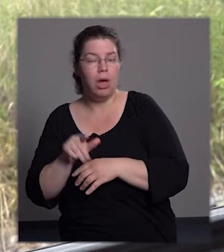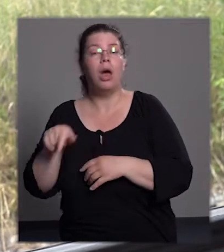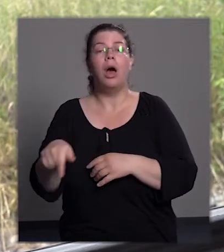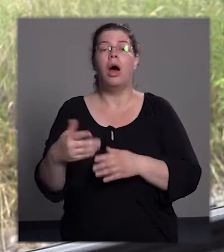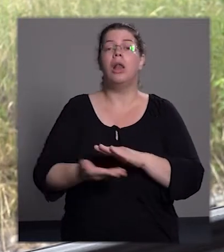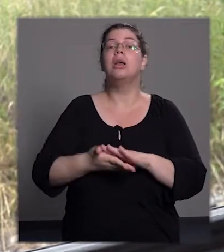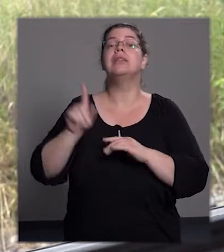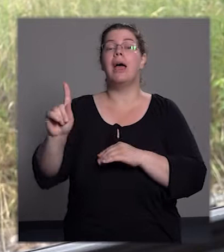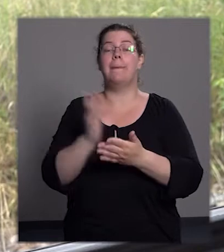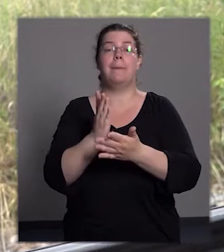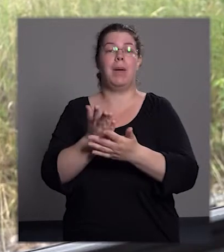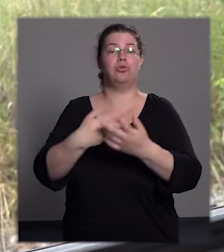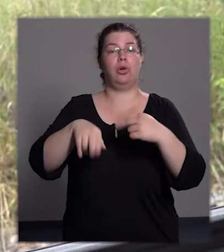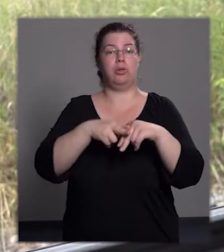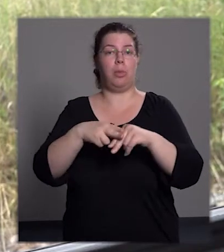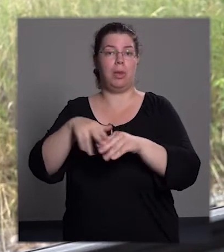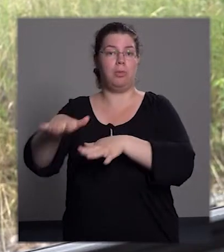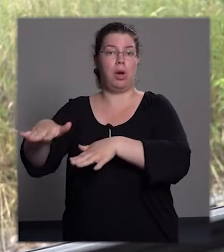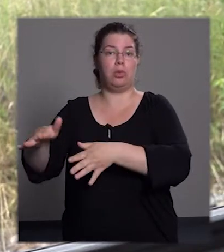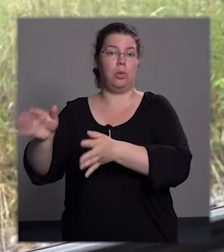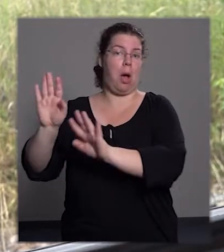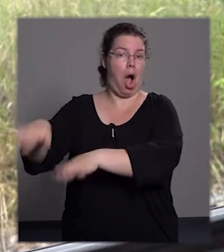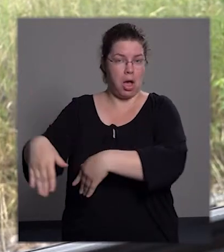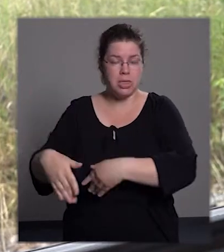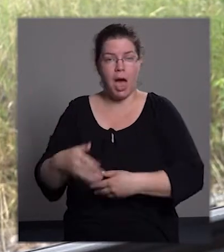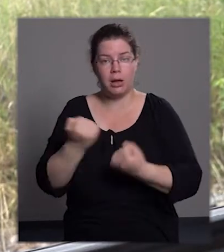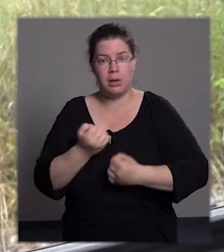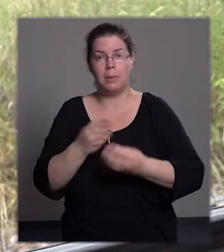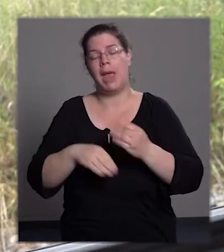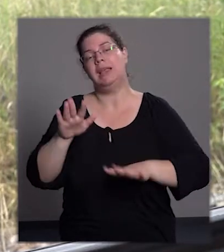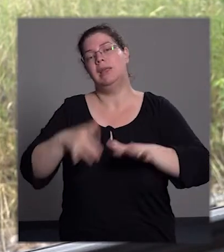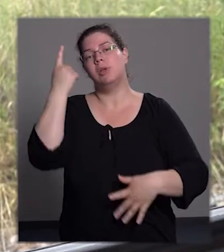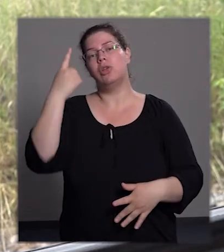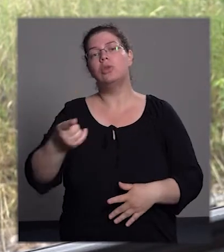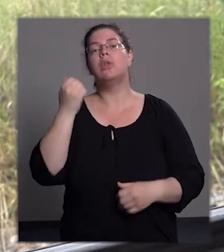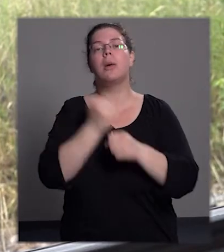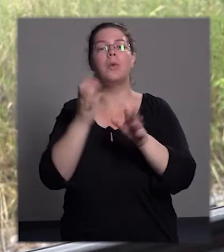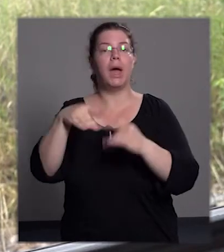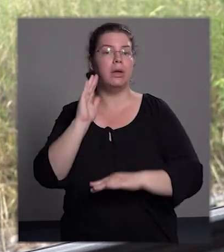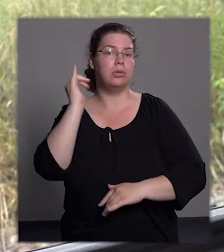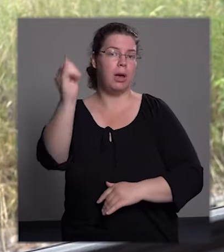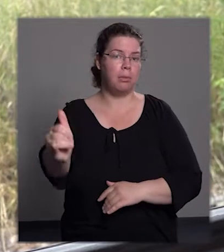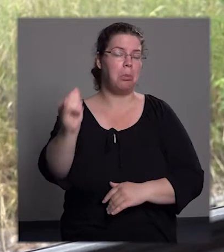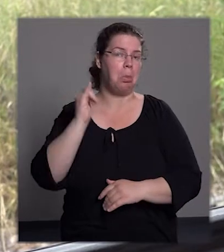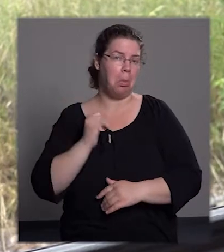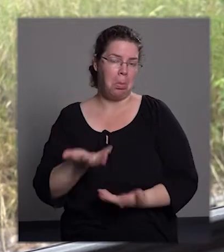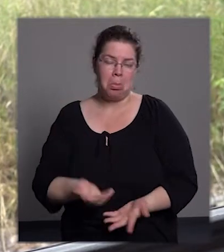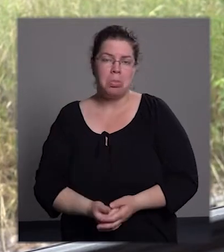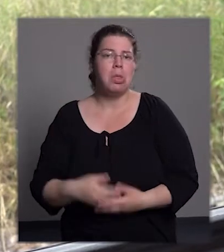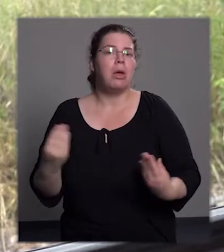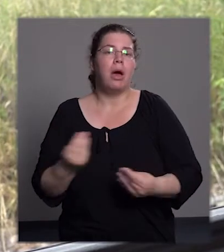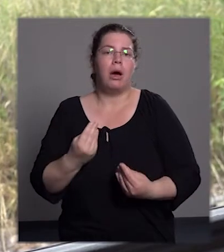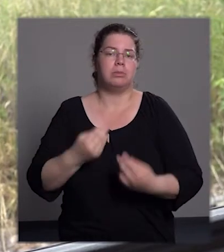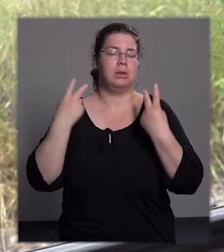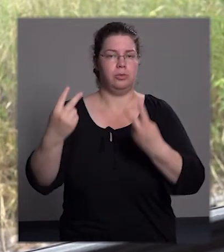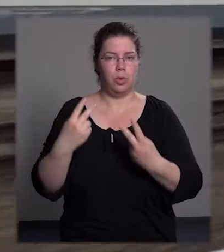többen hagyták ott az autót a parkolóban, mert hogy kényelmesen be tudnak jutni a munkájukra és vissza, vagy ami szintén nagyon